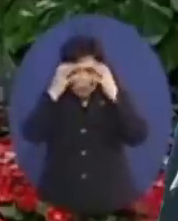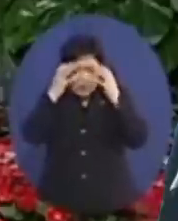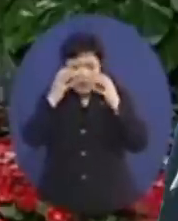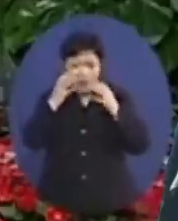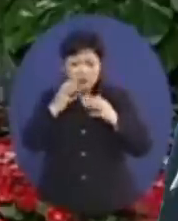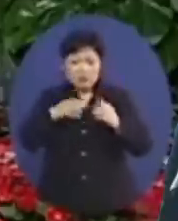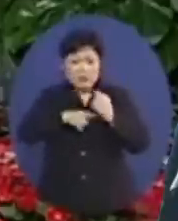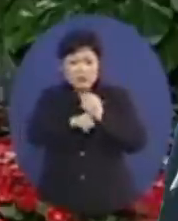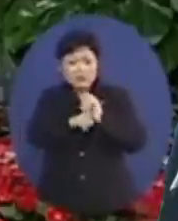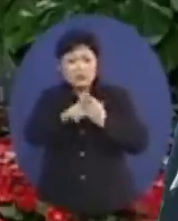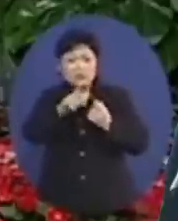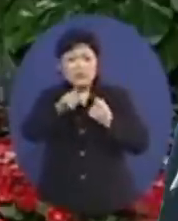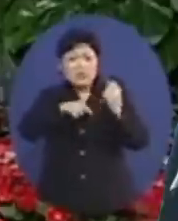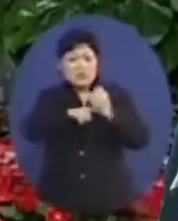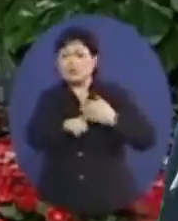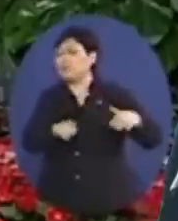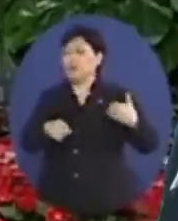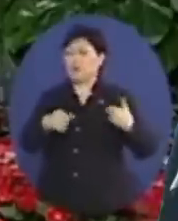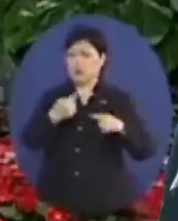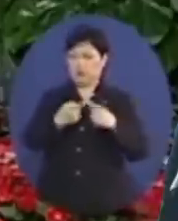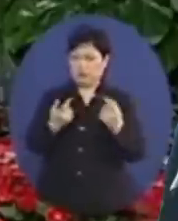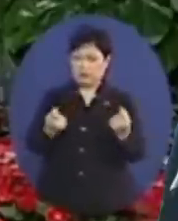몰랐습니다.